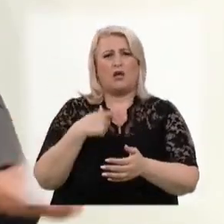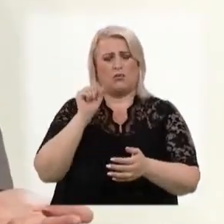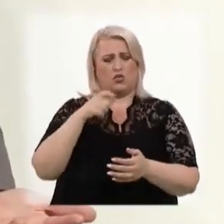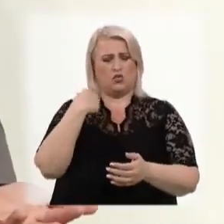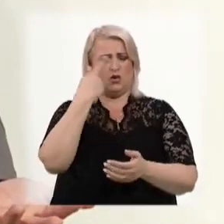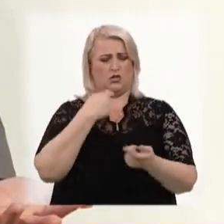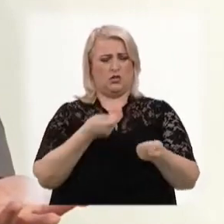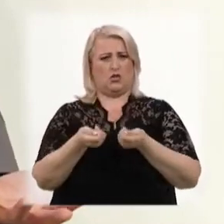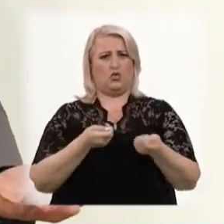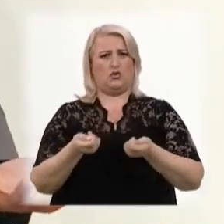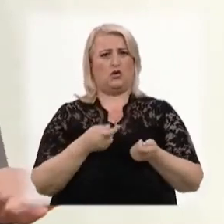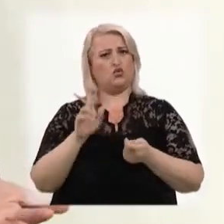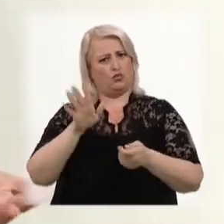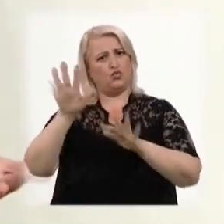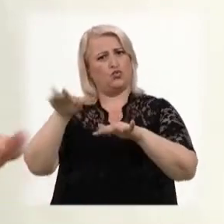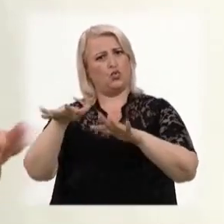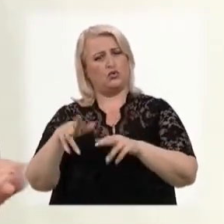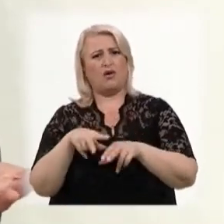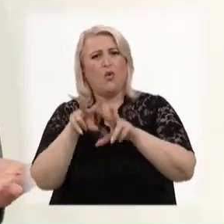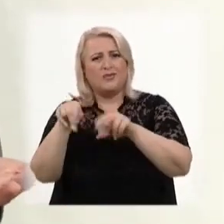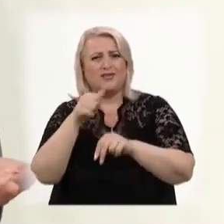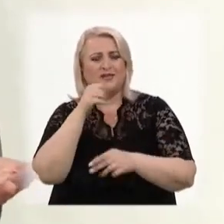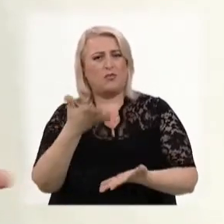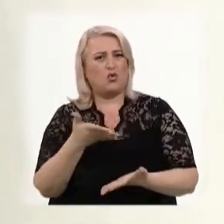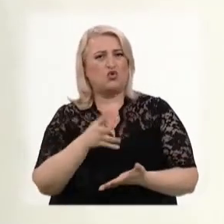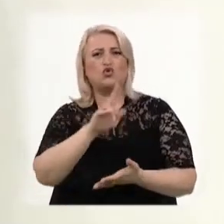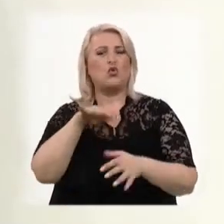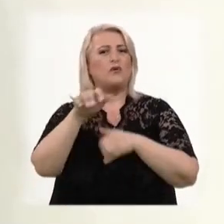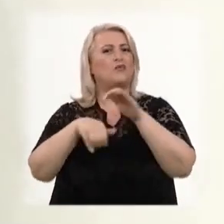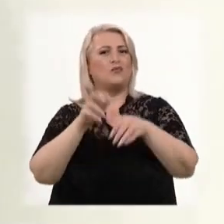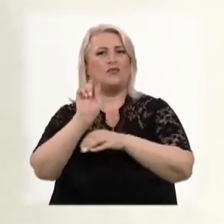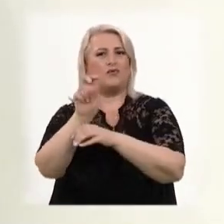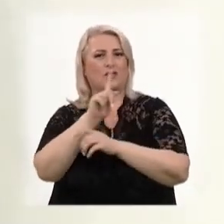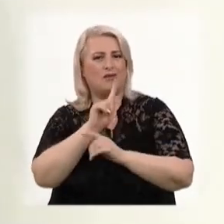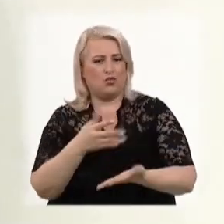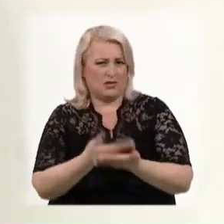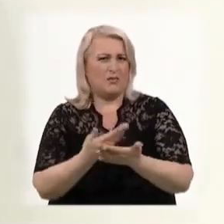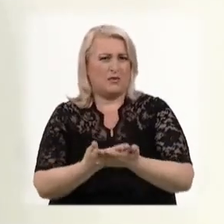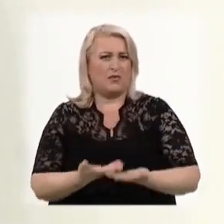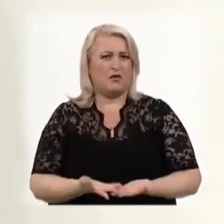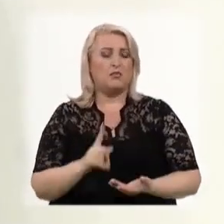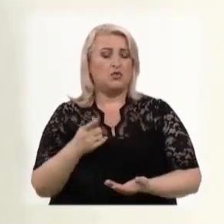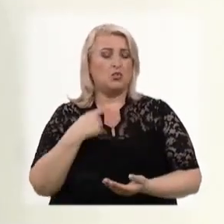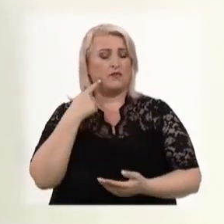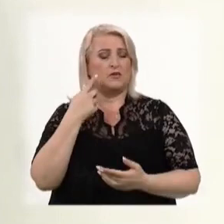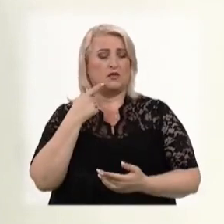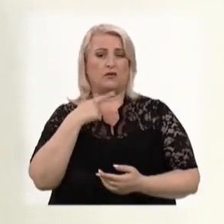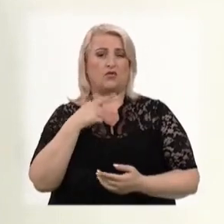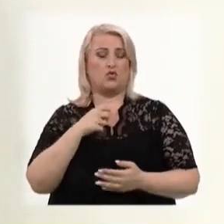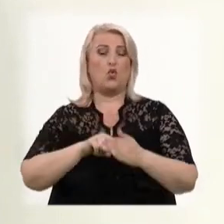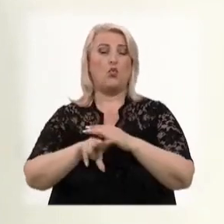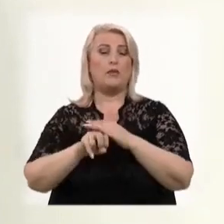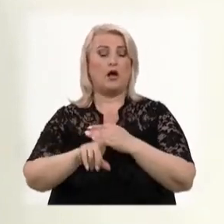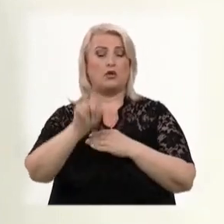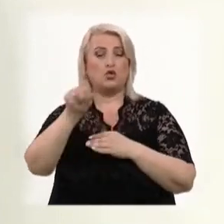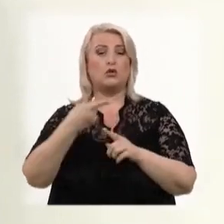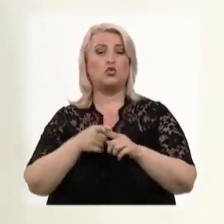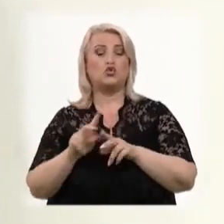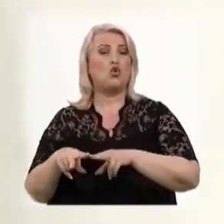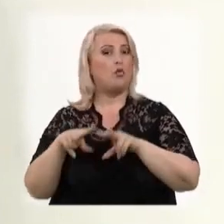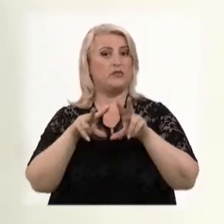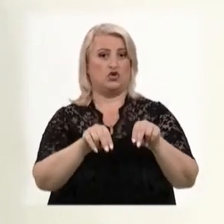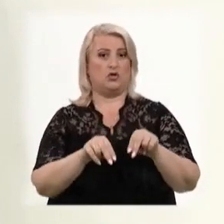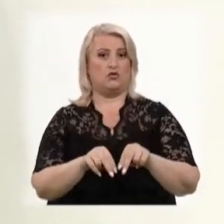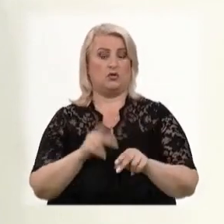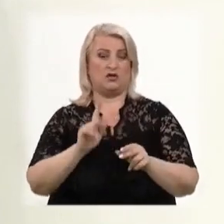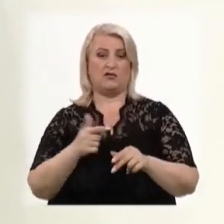ca să ploaie de timp ce nu ați venit adică aicea e întotdeauna zic fugiți de cei care vă promit ceva pentru